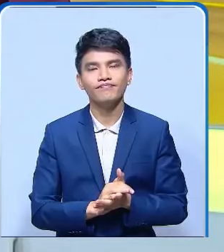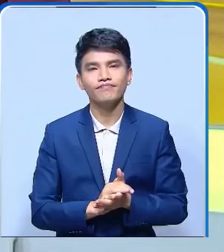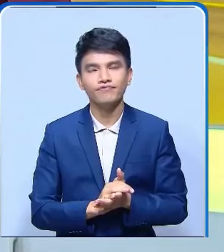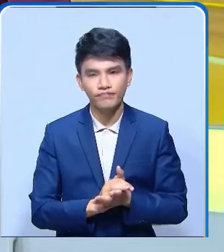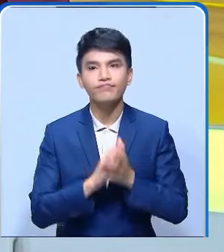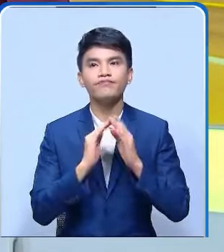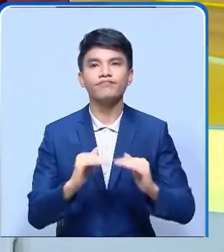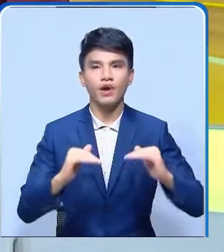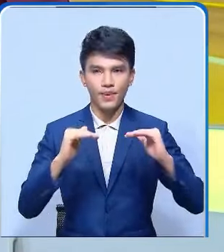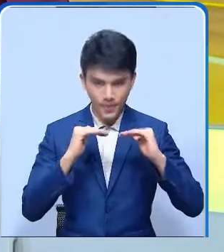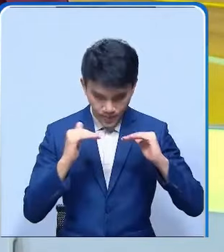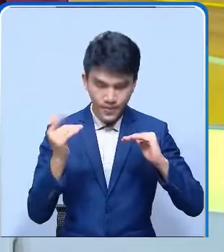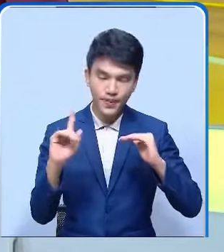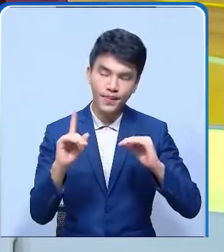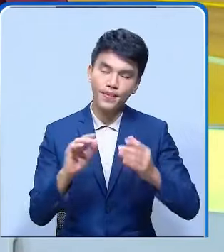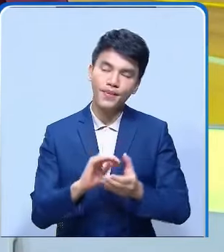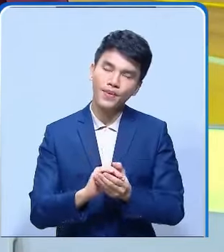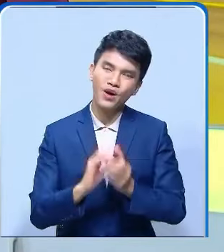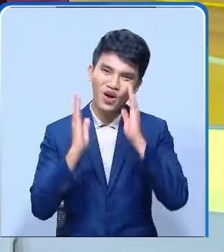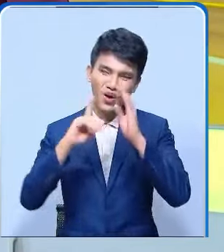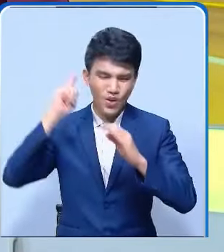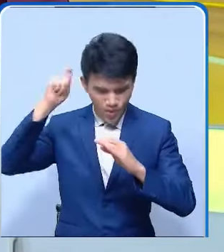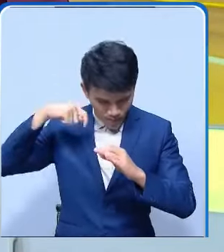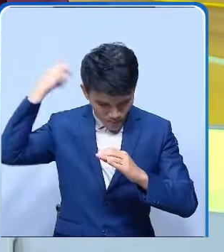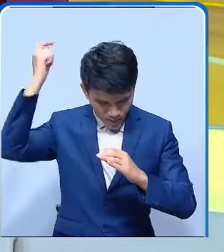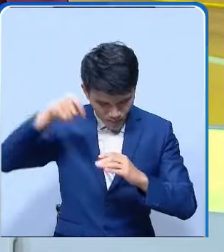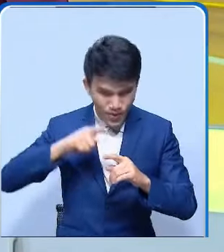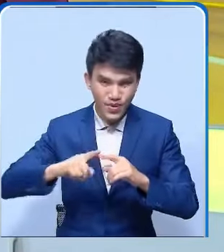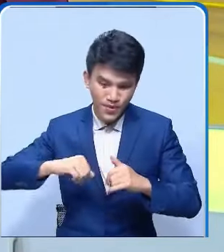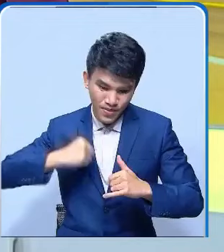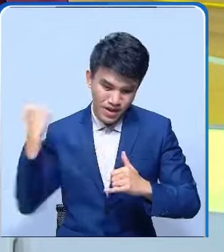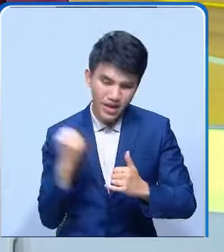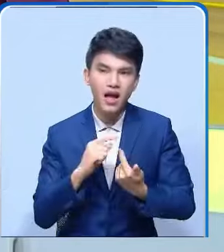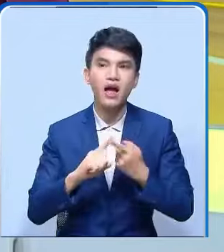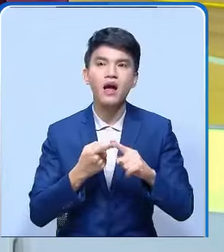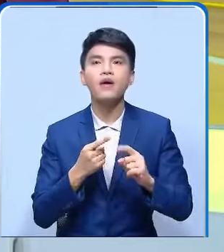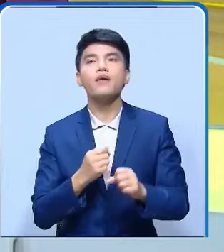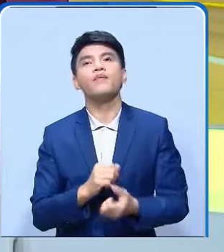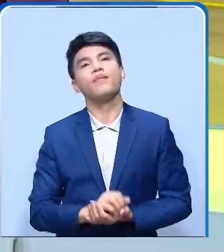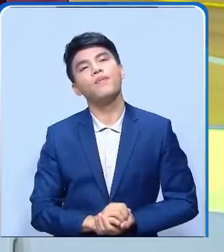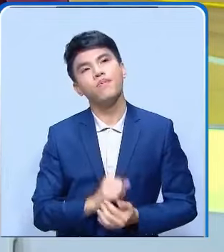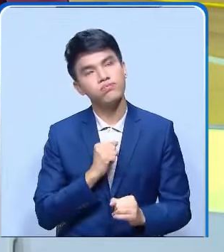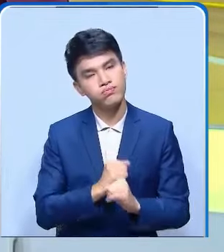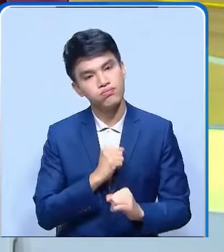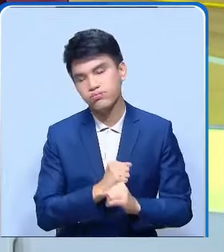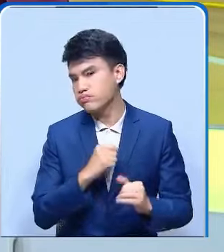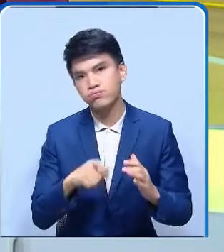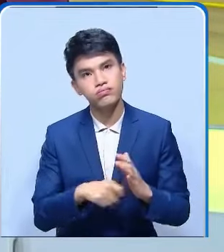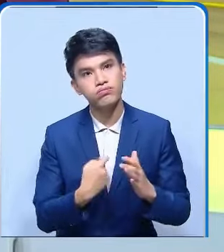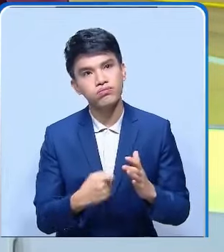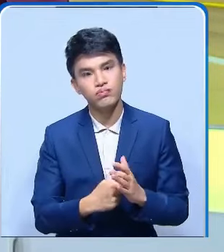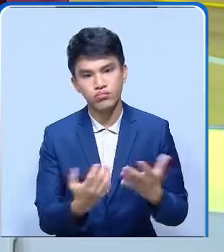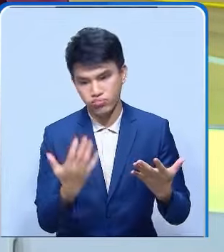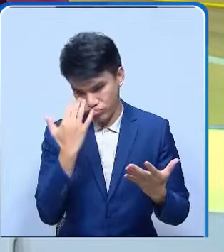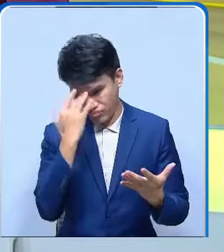เรื่องราวต่อมานะคะเป็นเรื่องที่ชาวเมียนมาค่ะใช้มีดแทงเพื่อนร่วมชาติเดียวกันนะคะสาเหตุก็คือเห็นบอกว่าถูกยั่วยุ